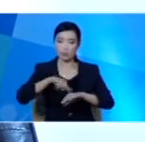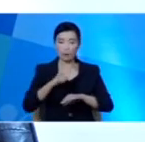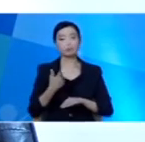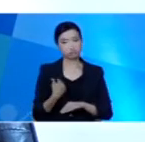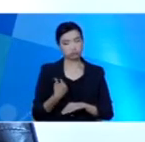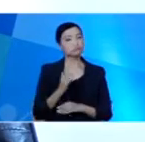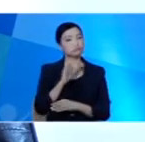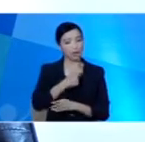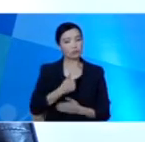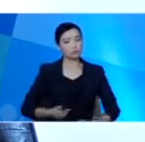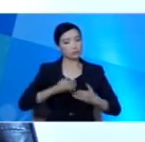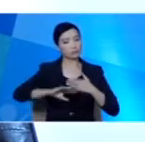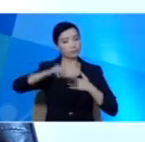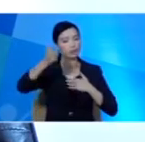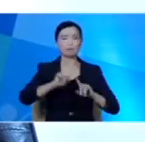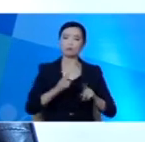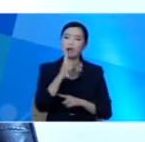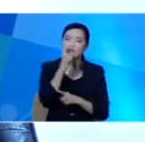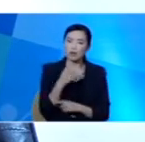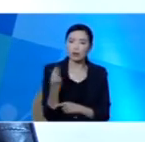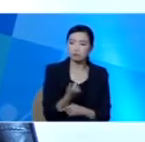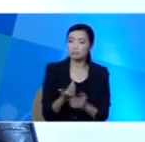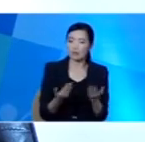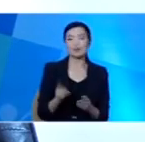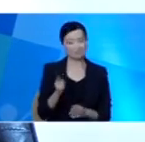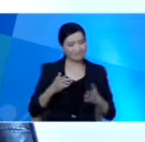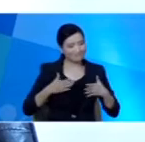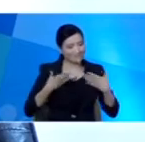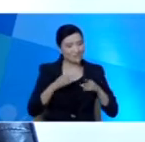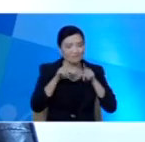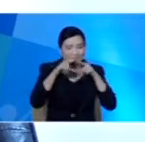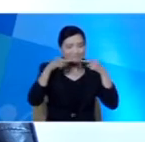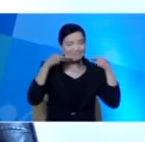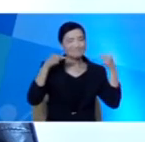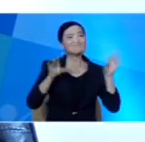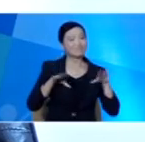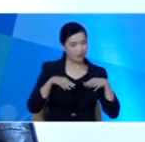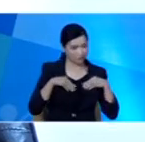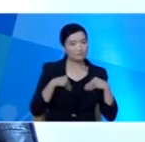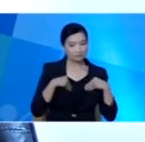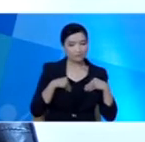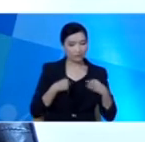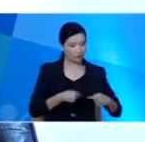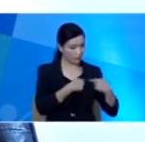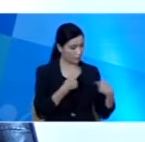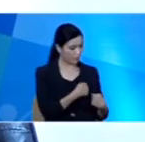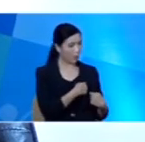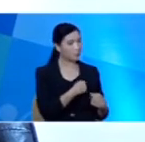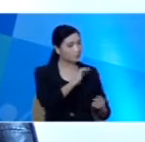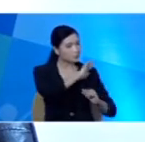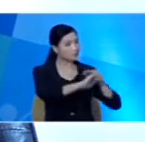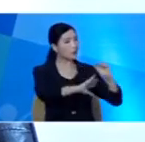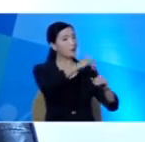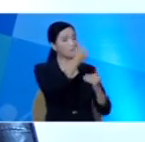าดีเหมือนเดิมหรือเราอาจจะต้องตายเร็วกว่าคนอื่นจงยินดีและยิ้มรับในสิ่งนั้นเถอะแล้วลูกพัฒนาจิตของตัวเองว่าลูกเกิดมาภพช